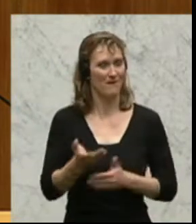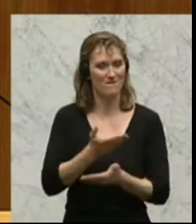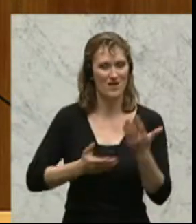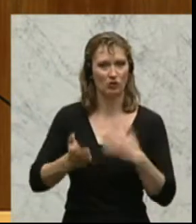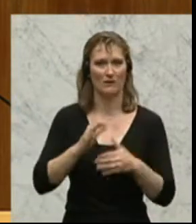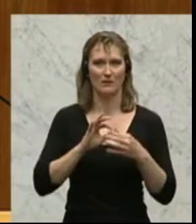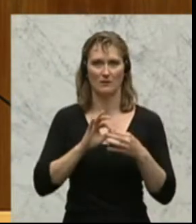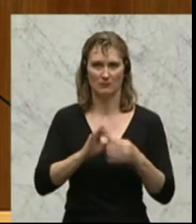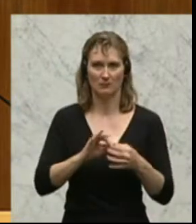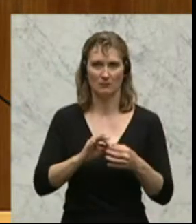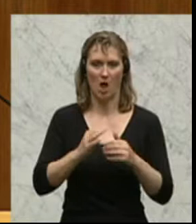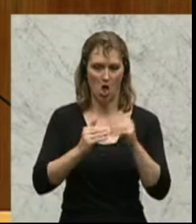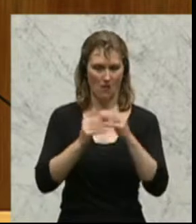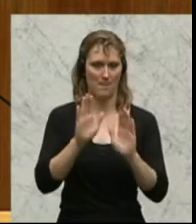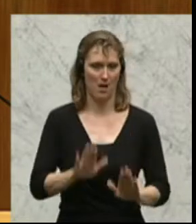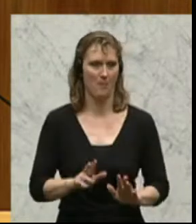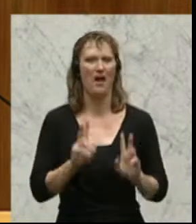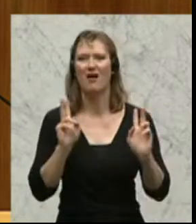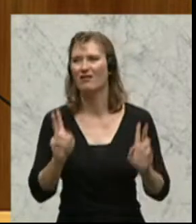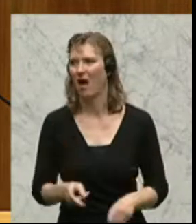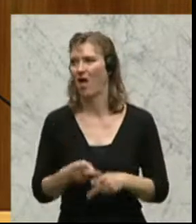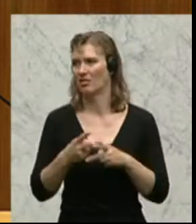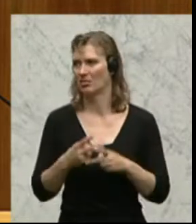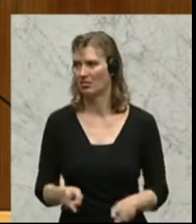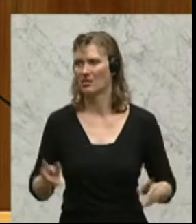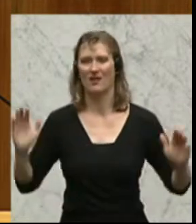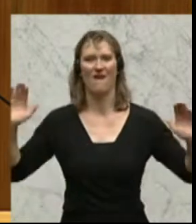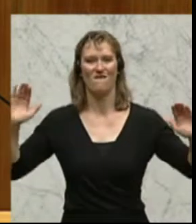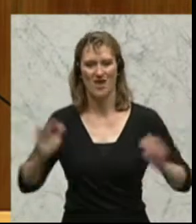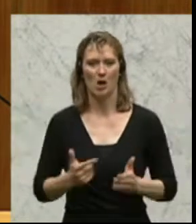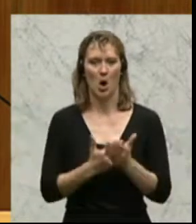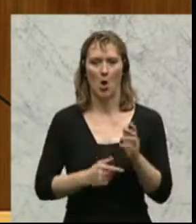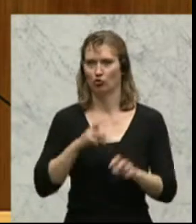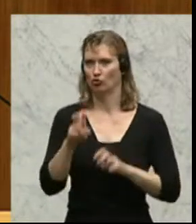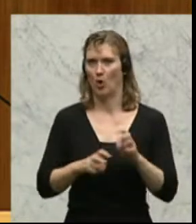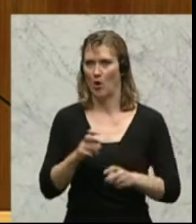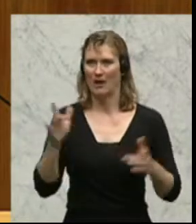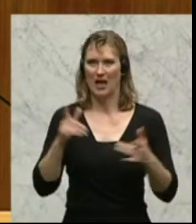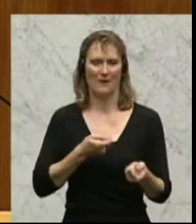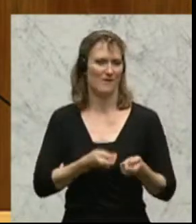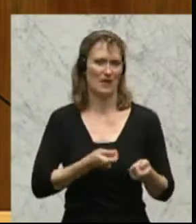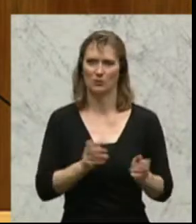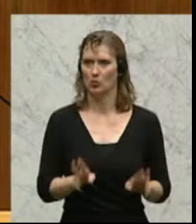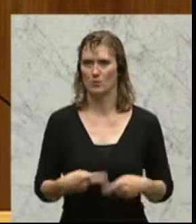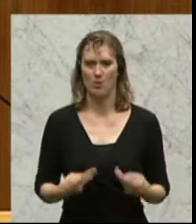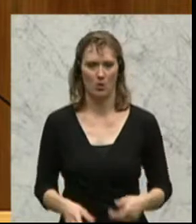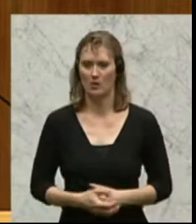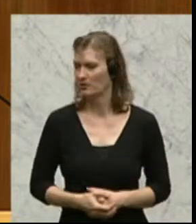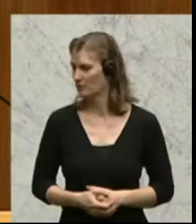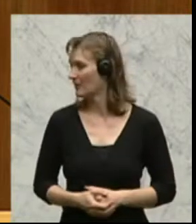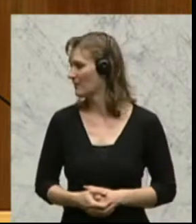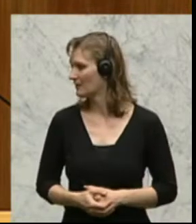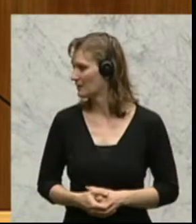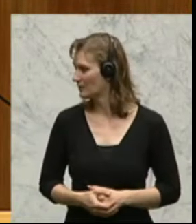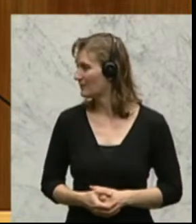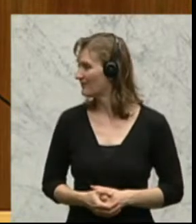soll, kann niemals die Senkung der Lohnsteuer gegenfinanzieren. Aber das noch viel stärkere Argument ist die